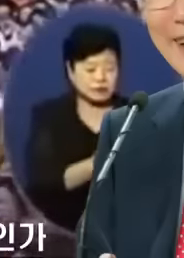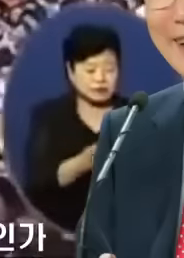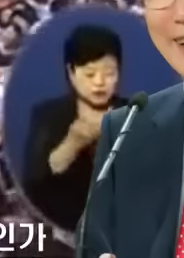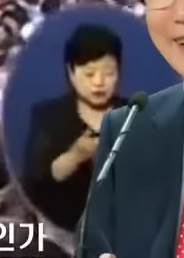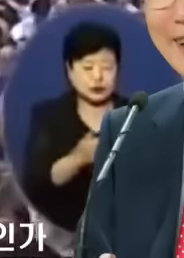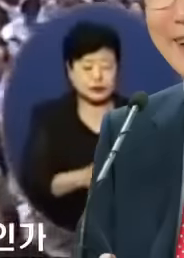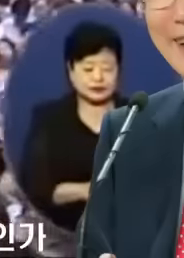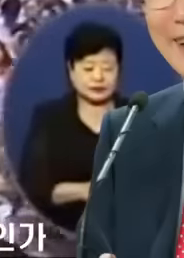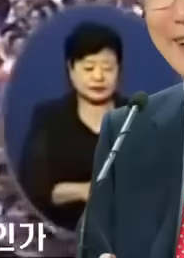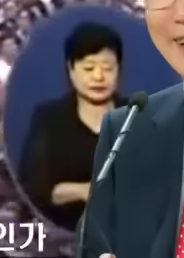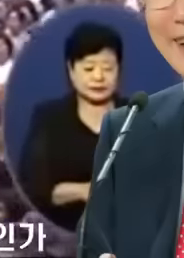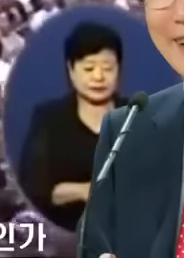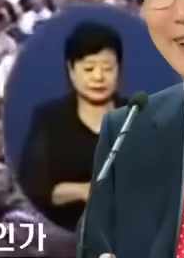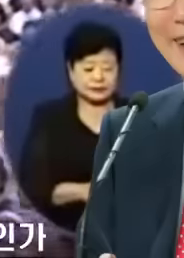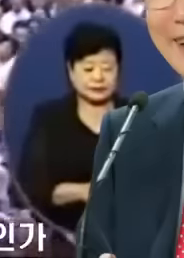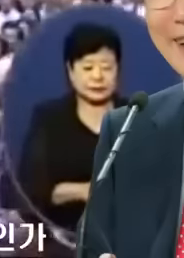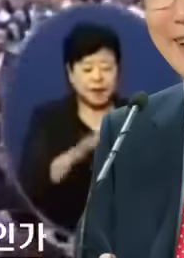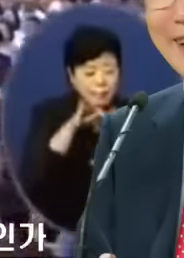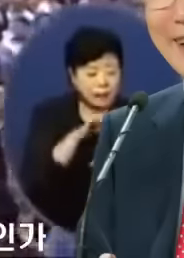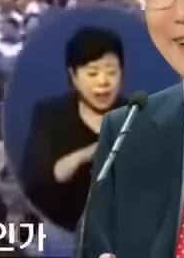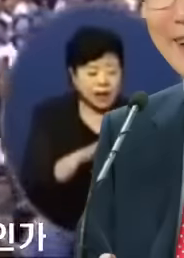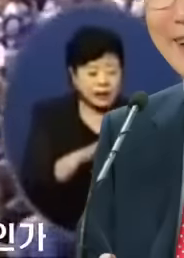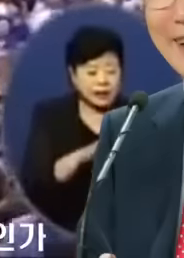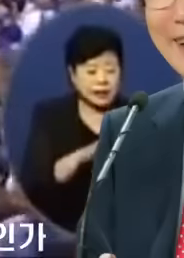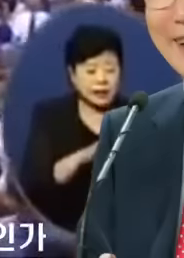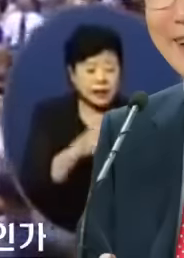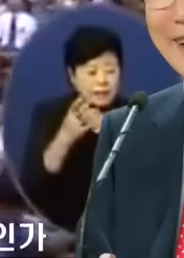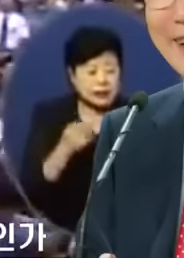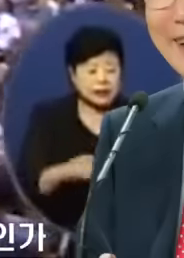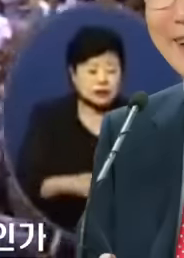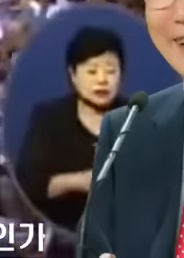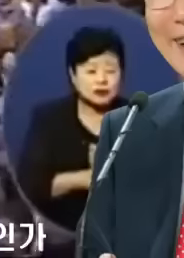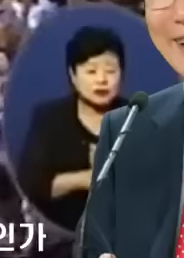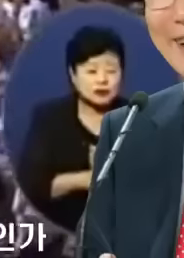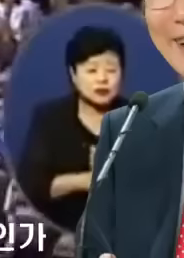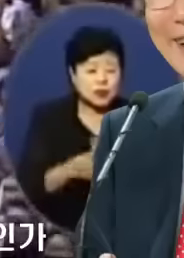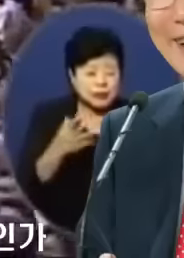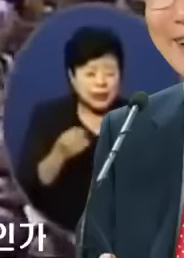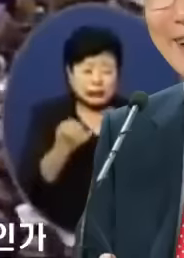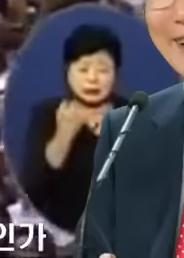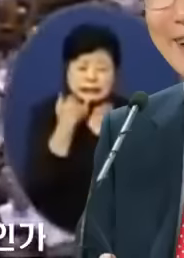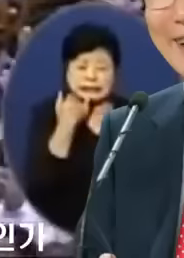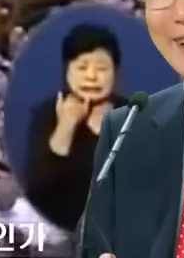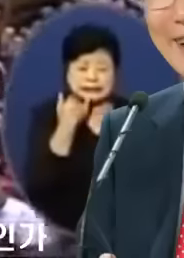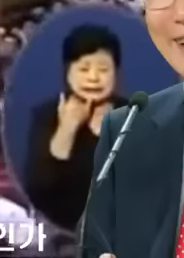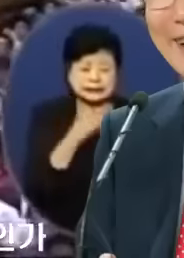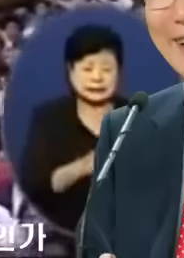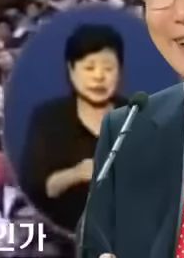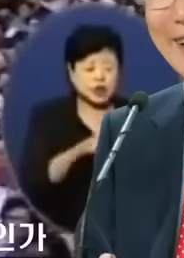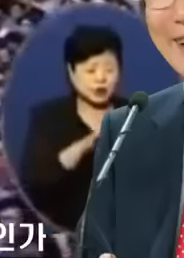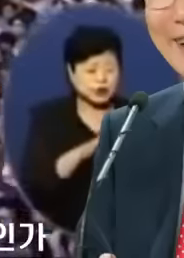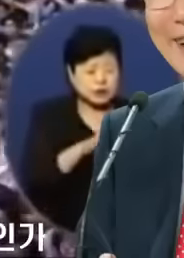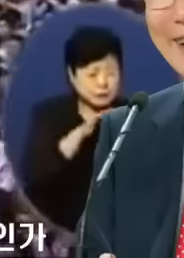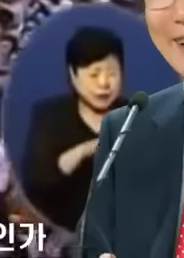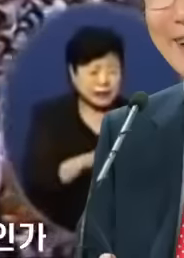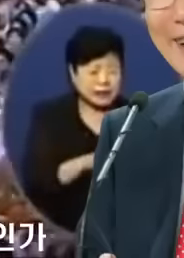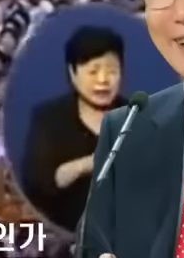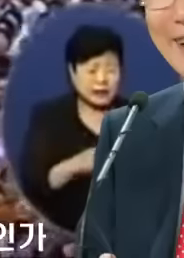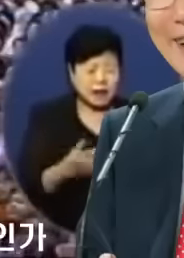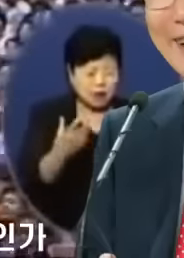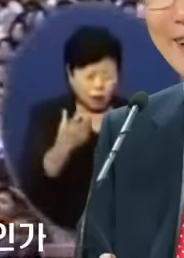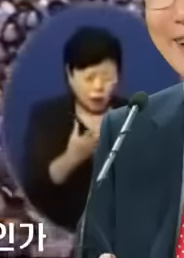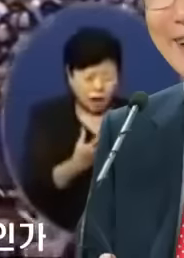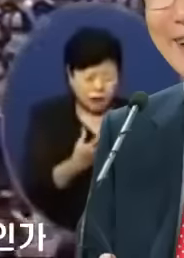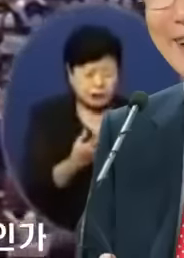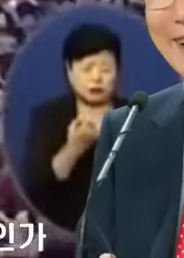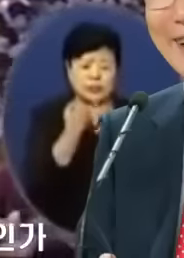것입니다. 이 마귀가 왜 이렇게 많으냐, 아무리 많아도 좋아요. 귀신과 마귀가 덜거린 데